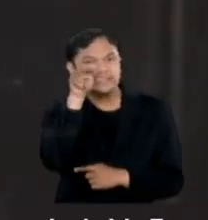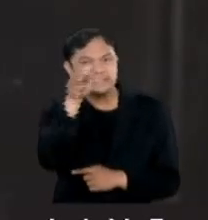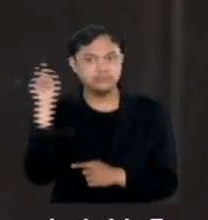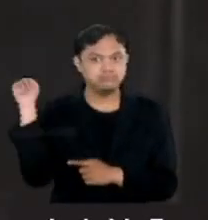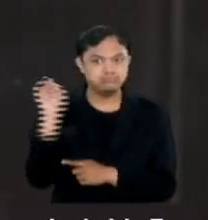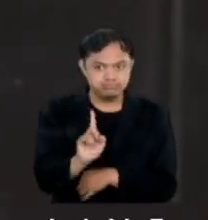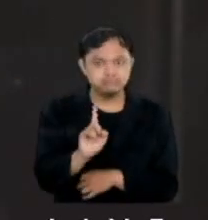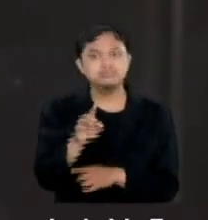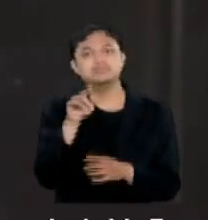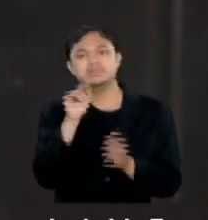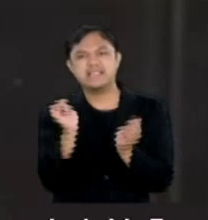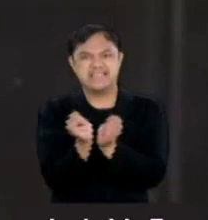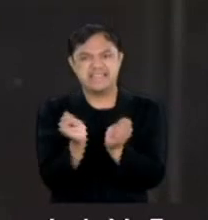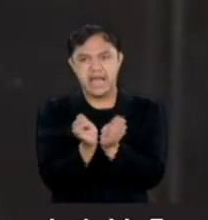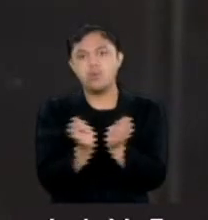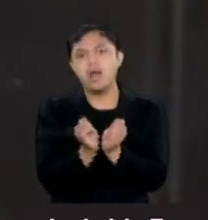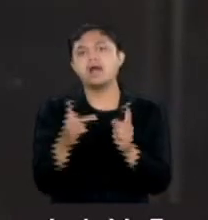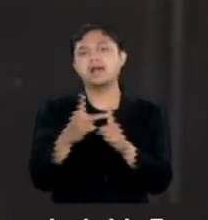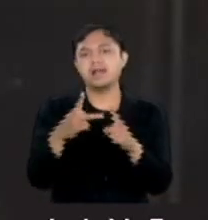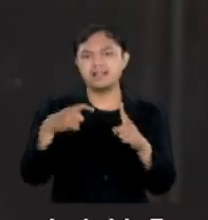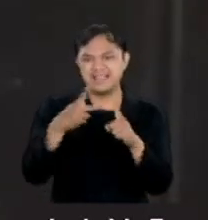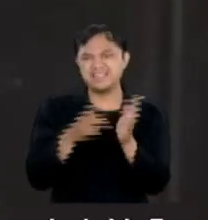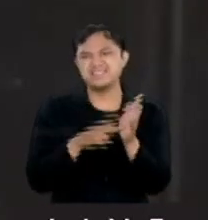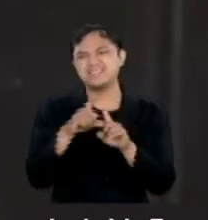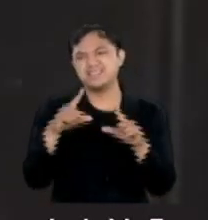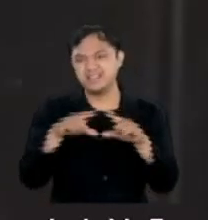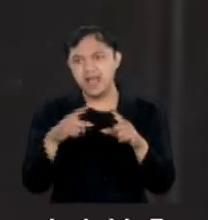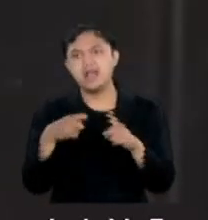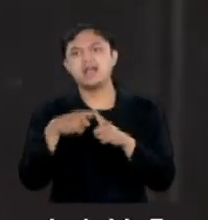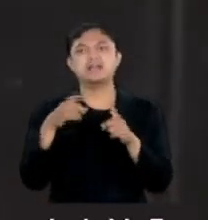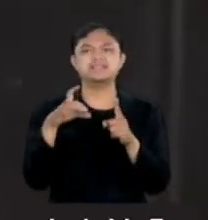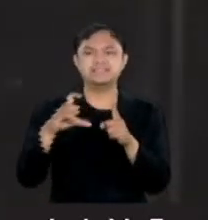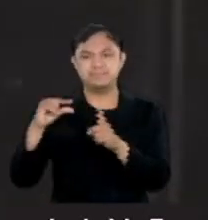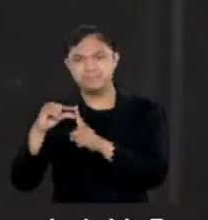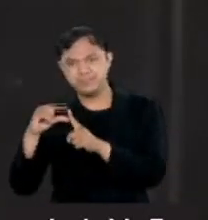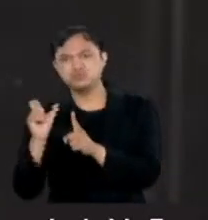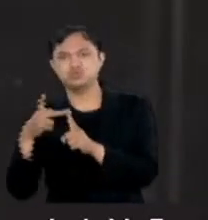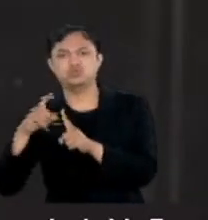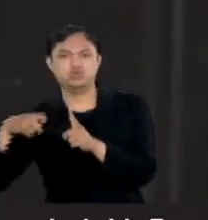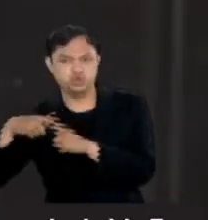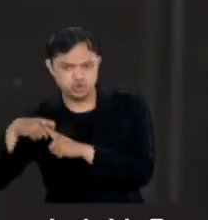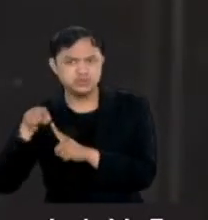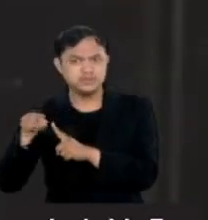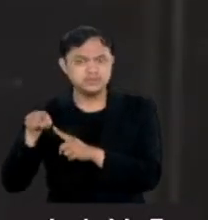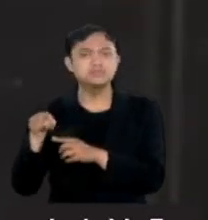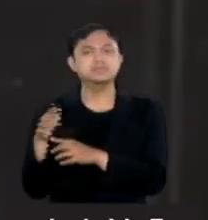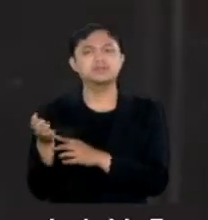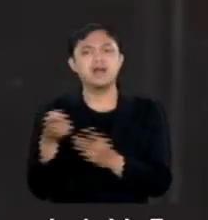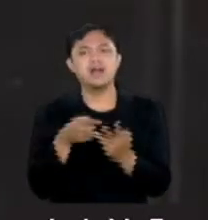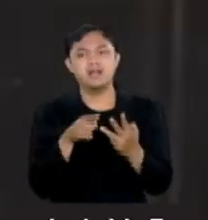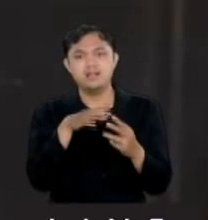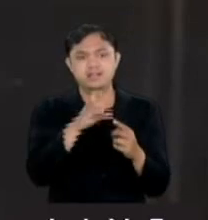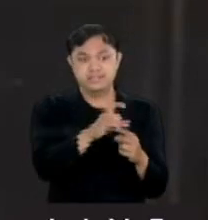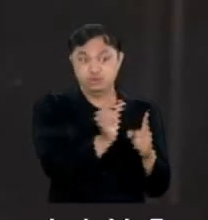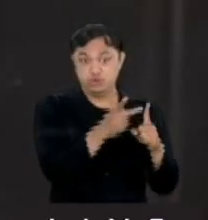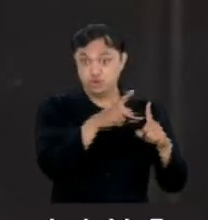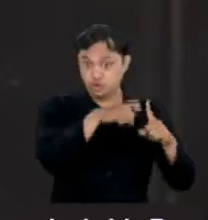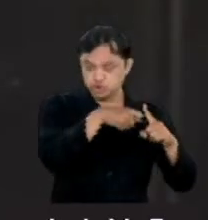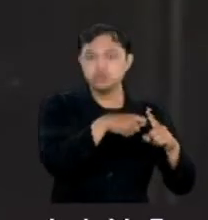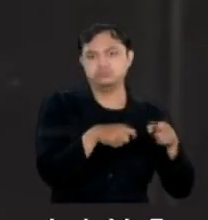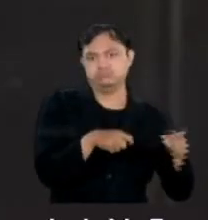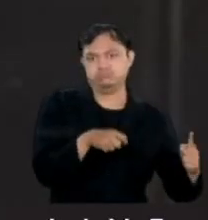Kurniawan dan Agus Nurpatria adalah Irfan Widianto dan Cuk Putranto. Sebelum sidang dimulai, jaksa penuntut umum meminta untuk para